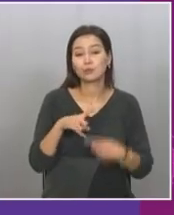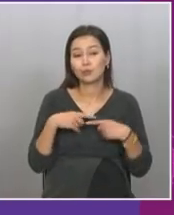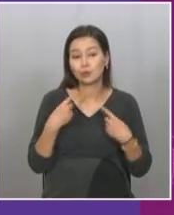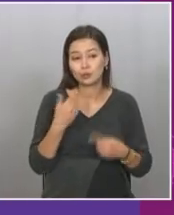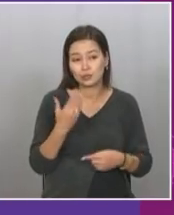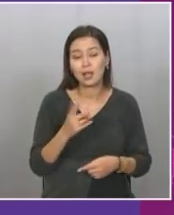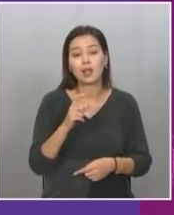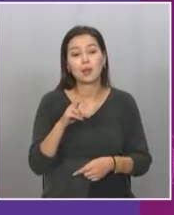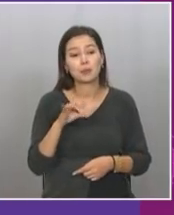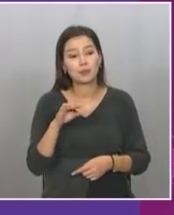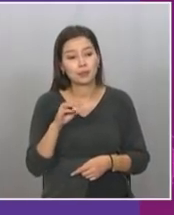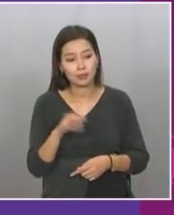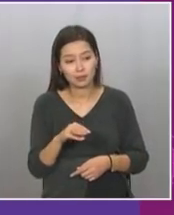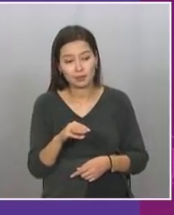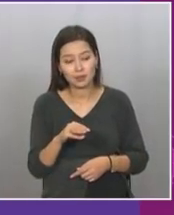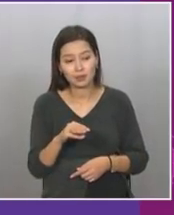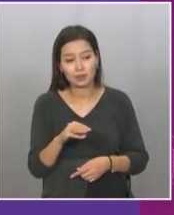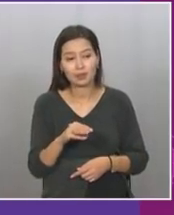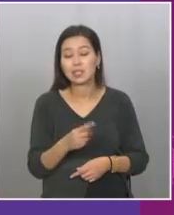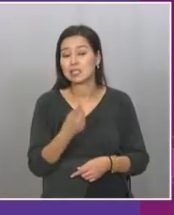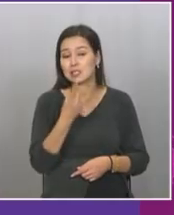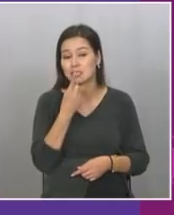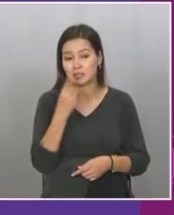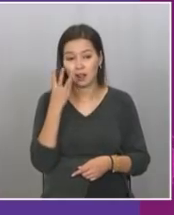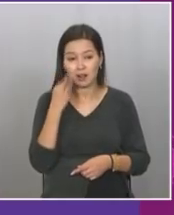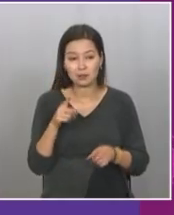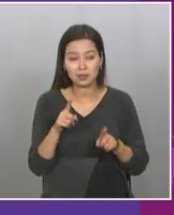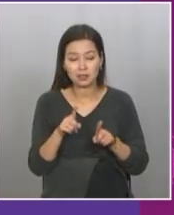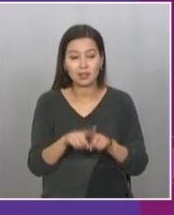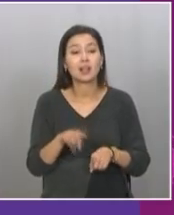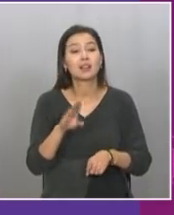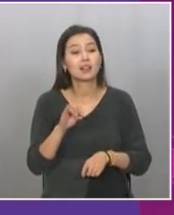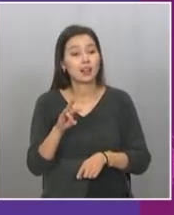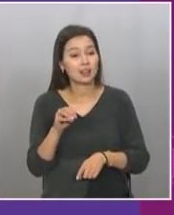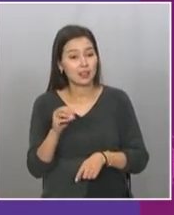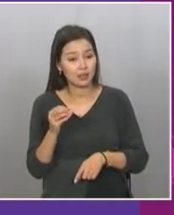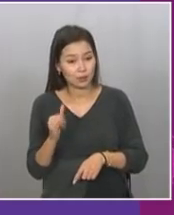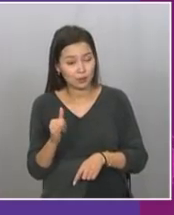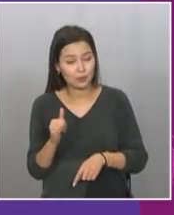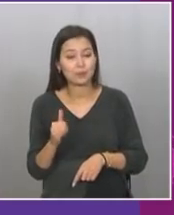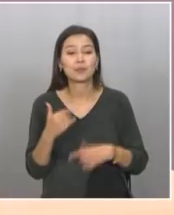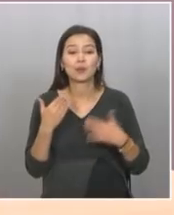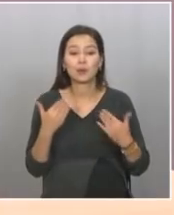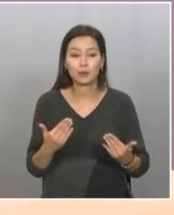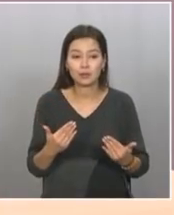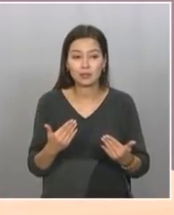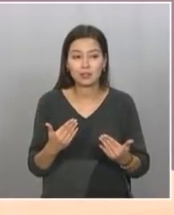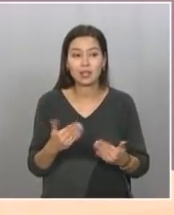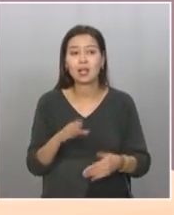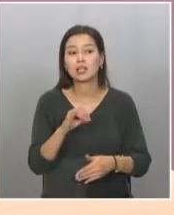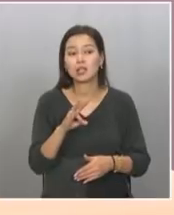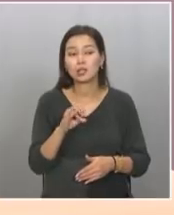моншақ. Эпитет. Қызыл алмадай. Теңеу екен. Олай болса, теңеу